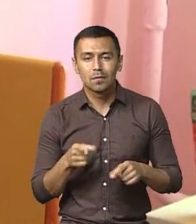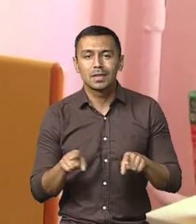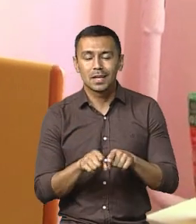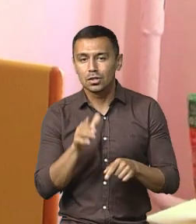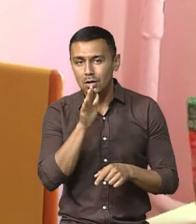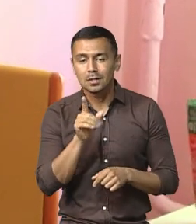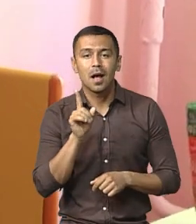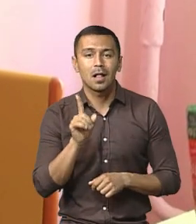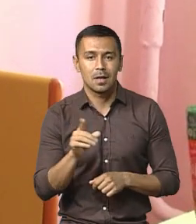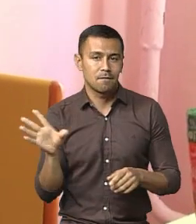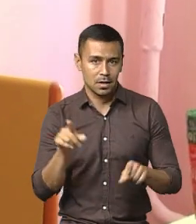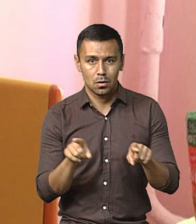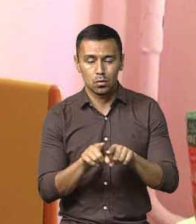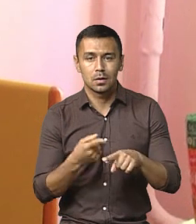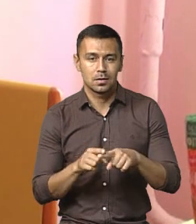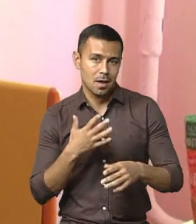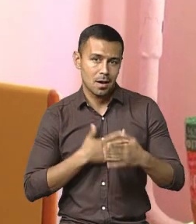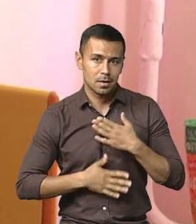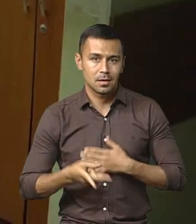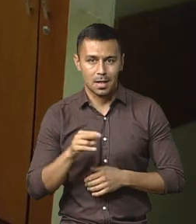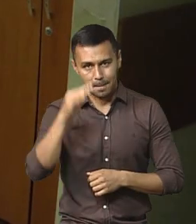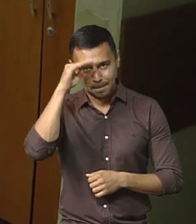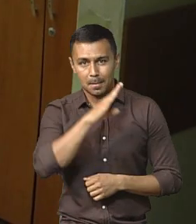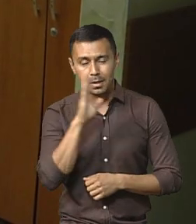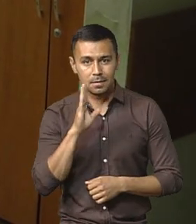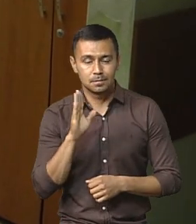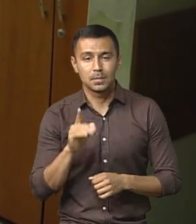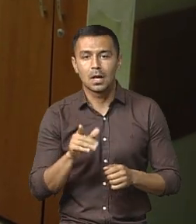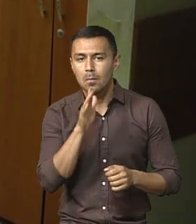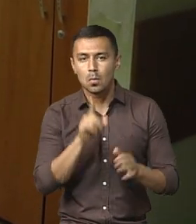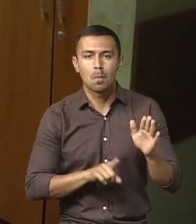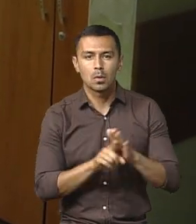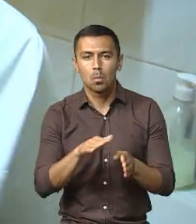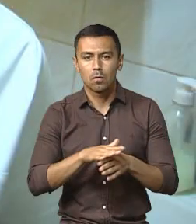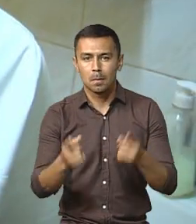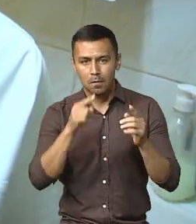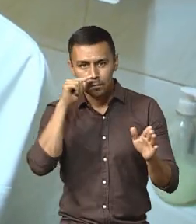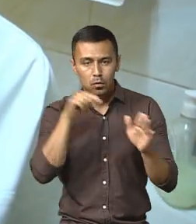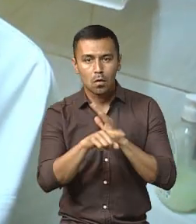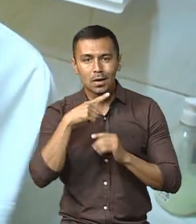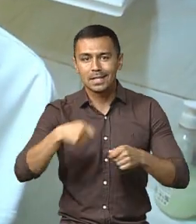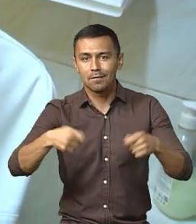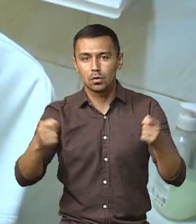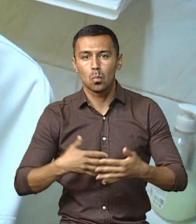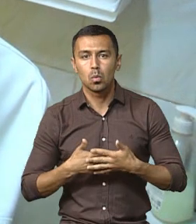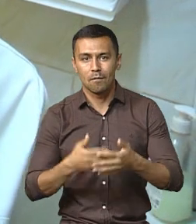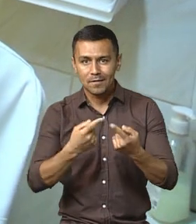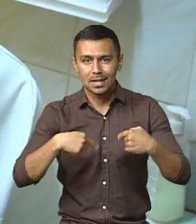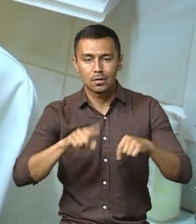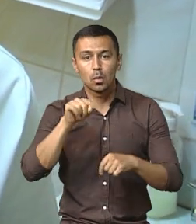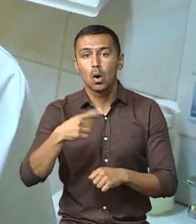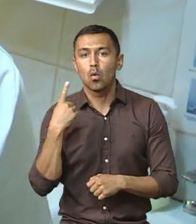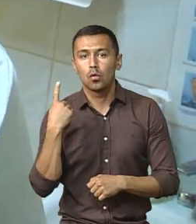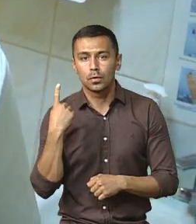час, але все одно це радість для батьків. З моменту повномасштабного вторгнення, каже завідувачка пологовим відділенням номер